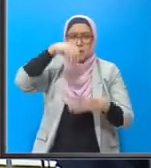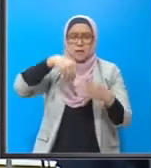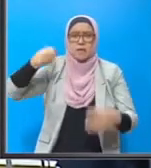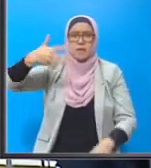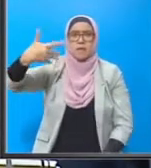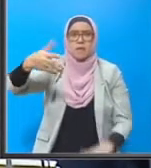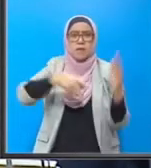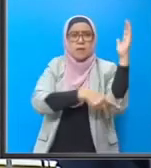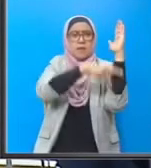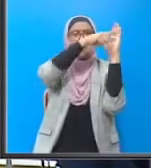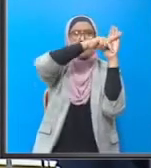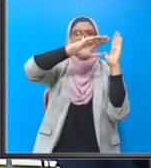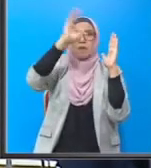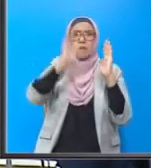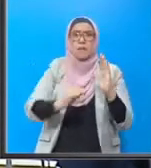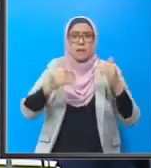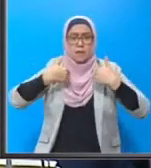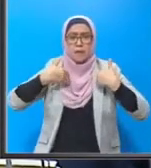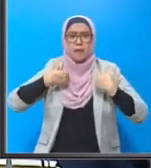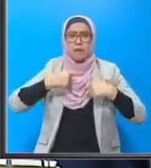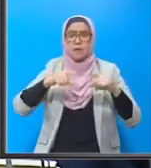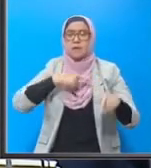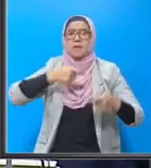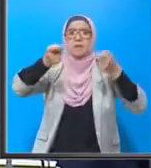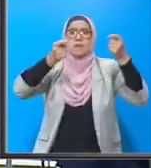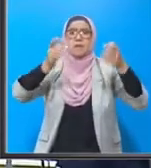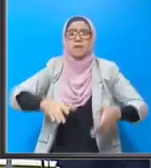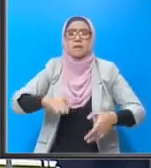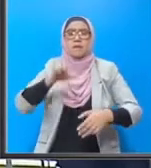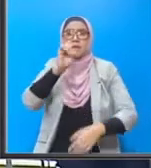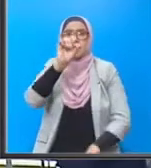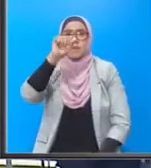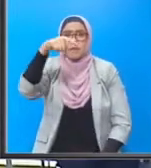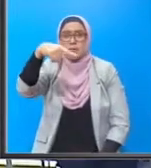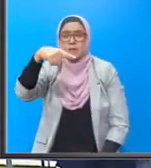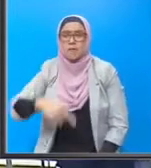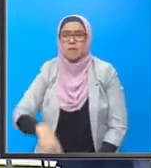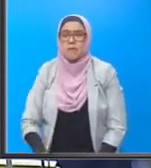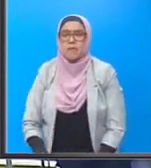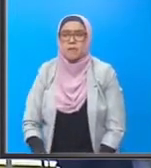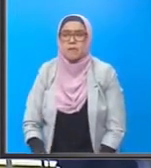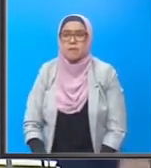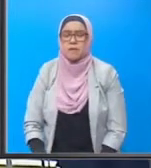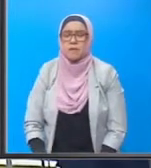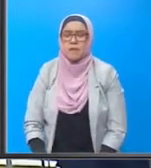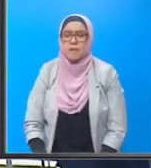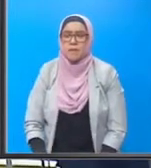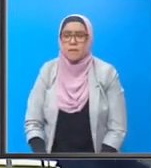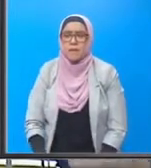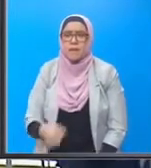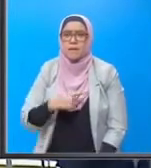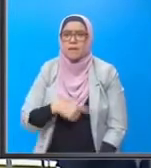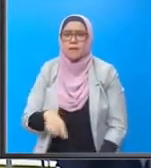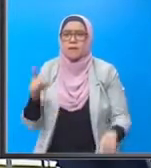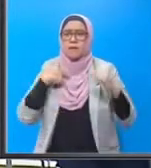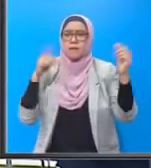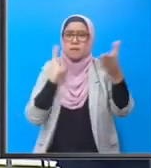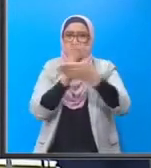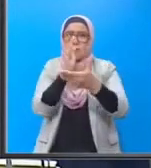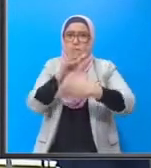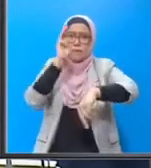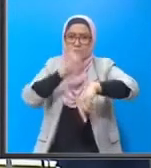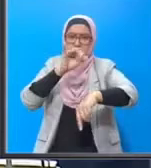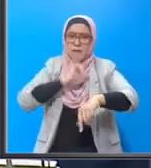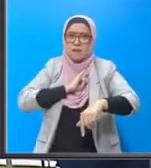pdp-1 keduanya crusties yang bernama bantu pengungsi Nama saya berjalan waktu saya tidak pernah saya